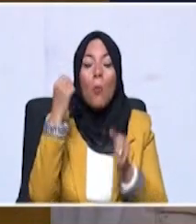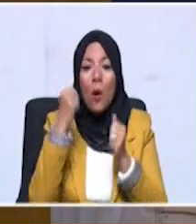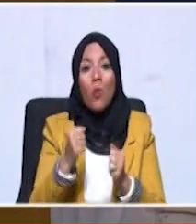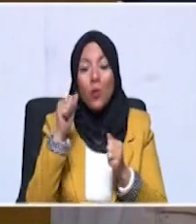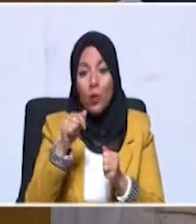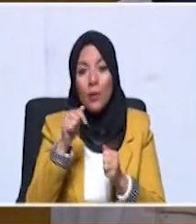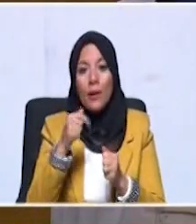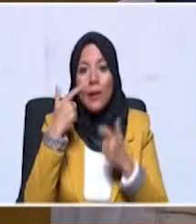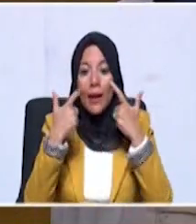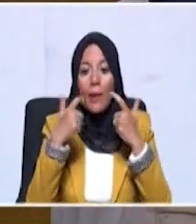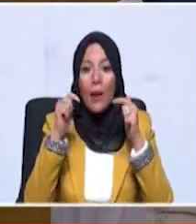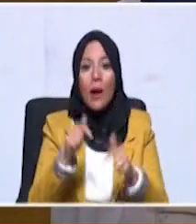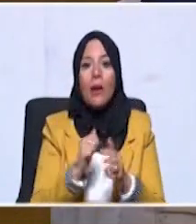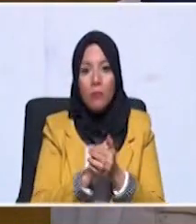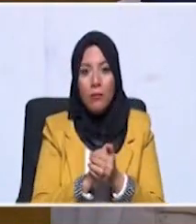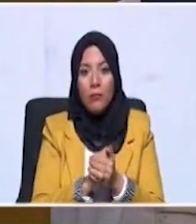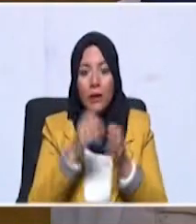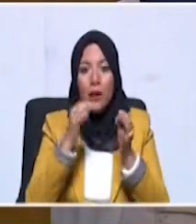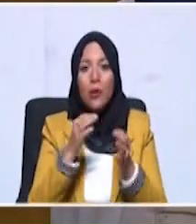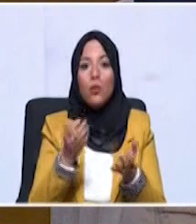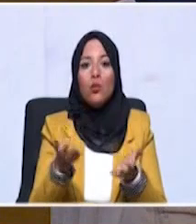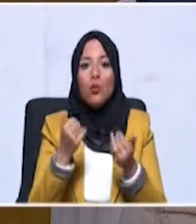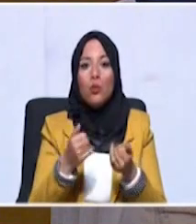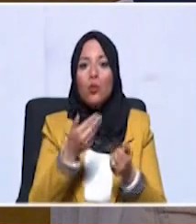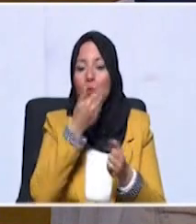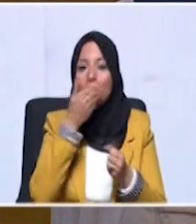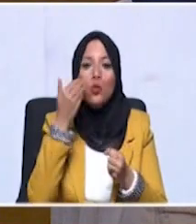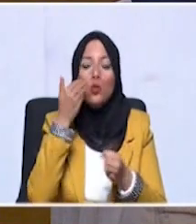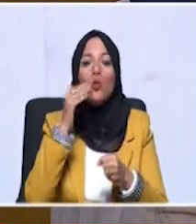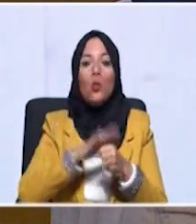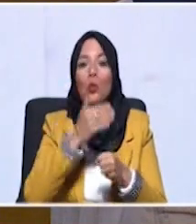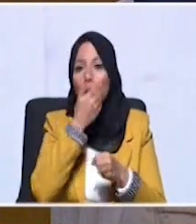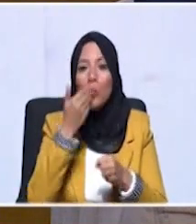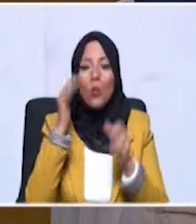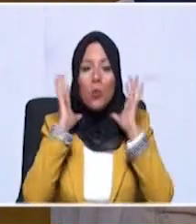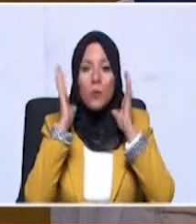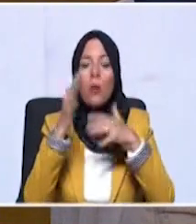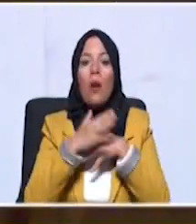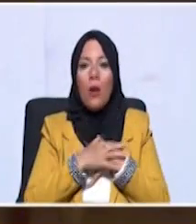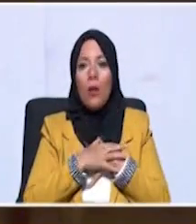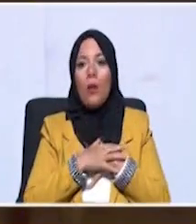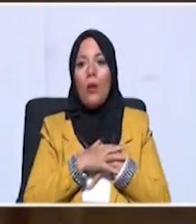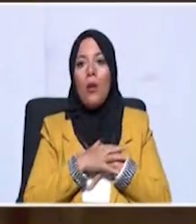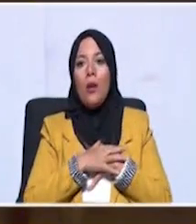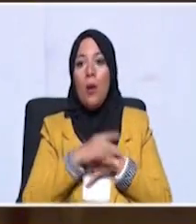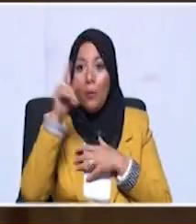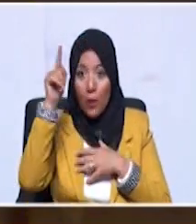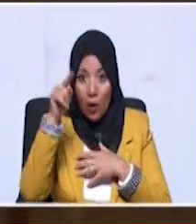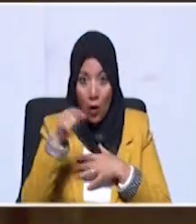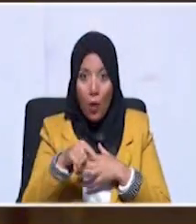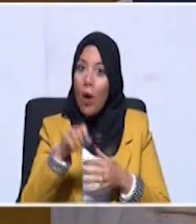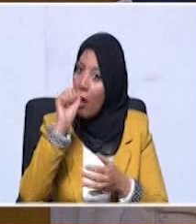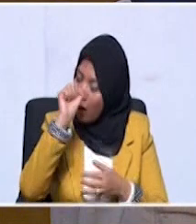والاعتناء، وإن احنا نقوم هذه الليلة ونصوم نهارها ونقبل على الله سبحانه. صيام نهارها سنة. سنة. سنة.